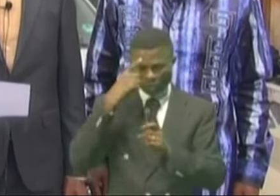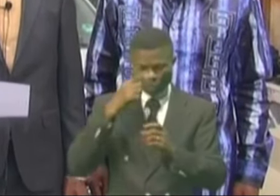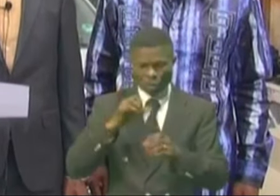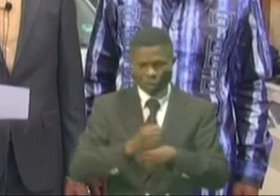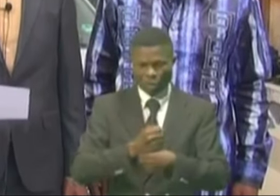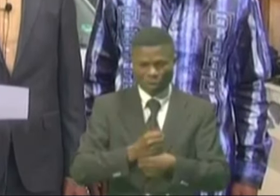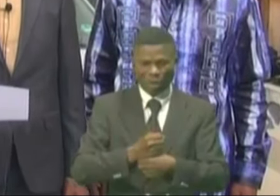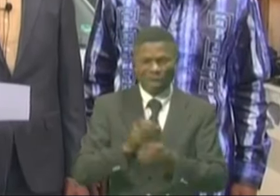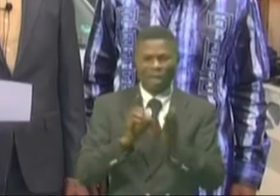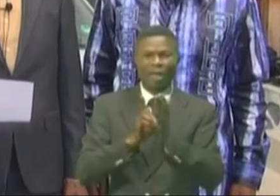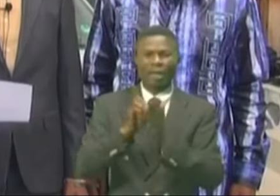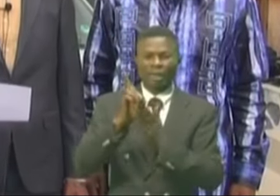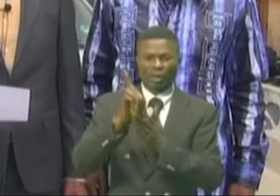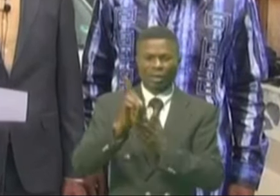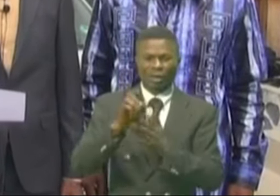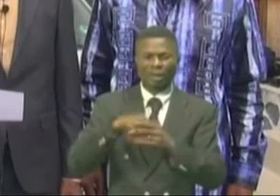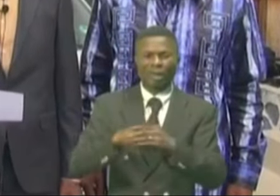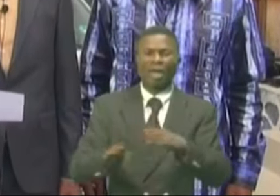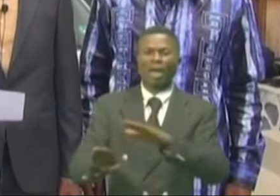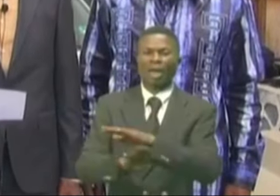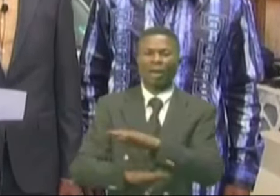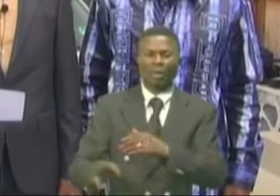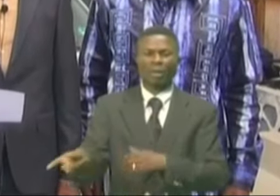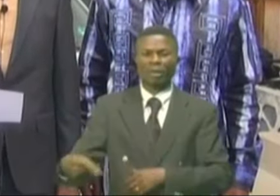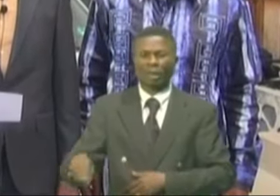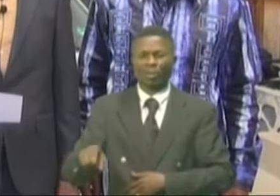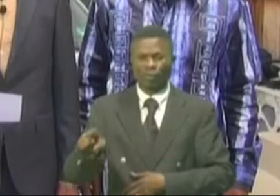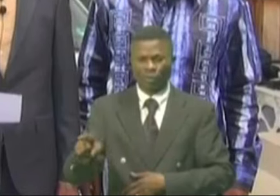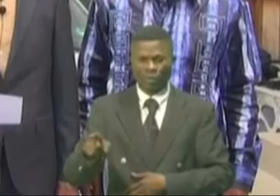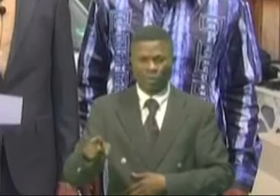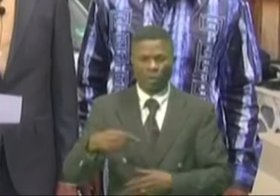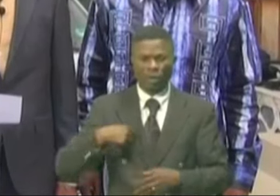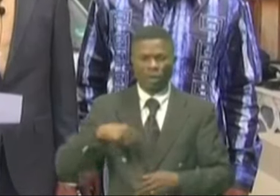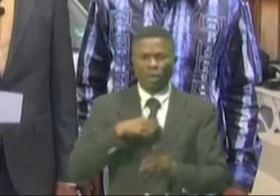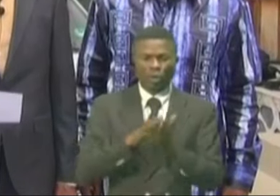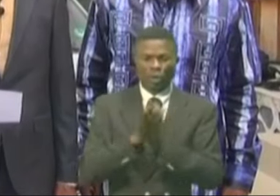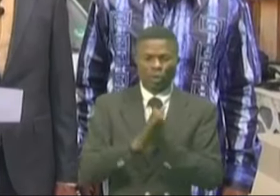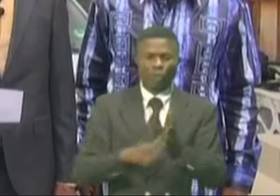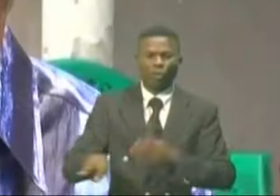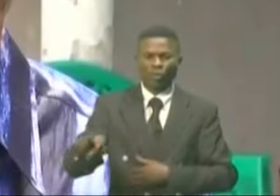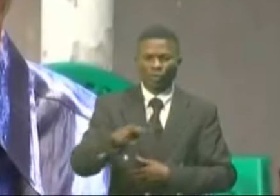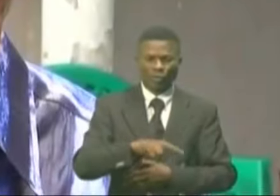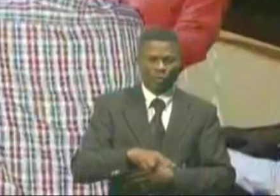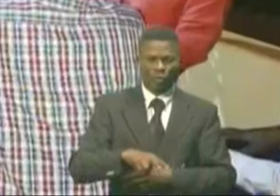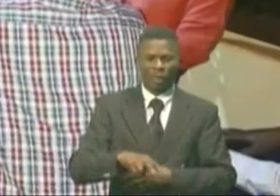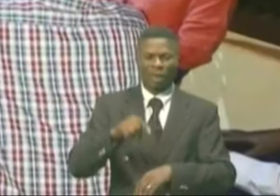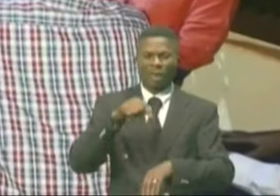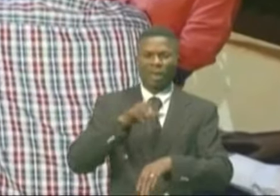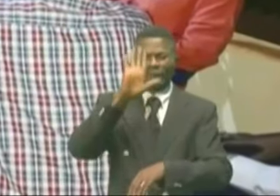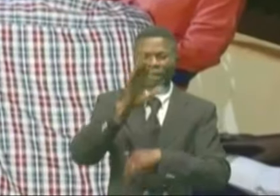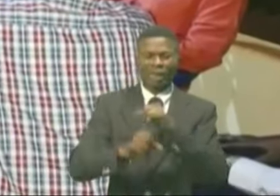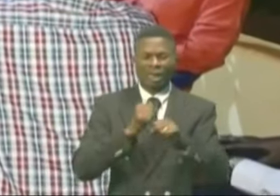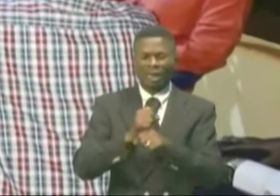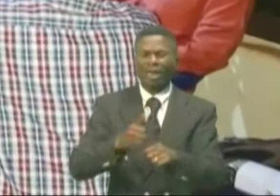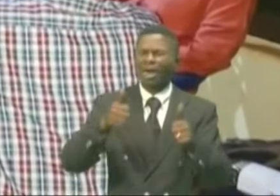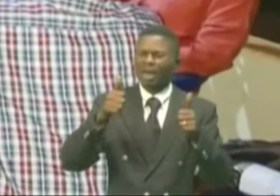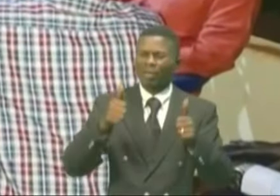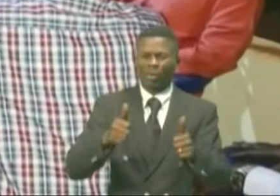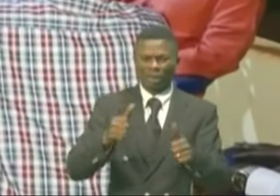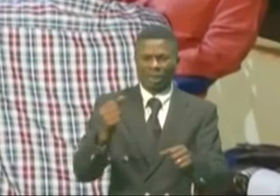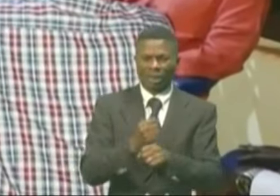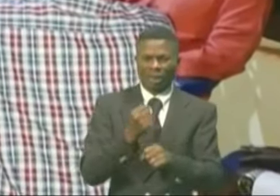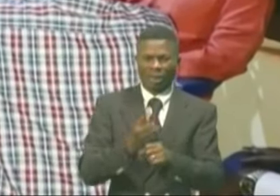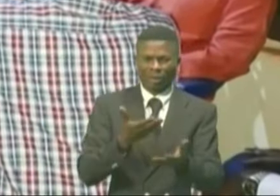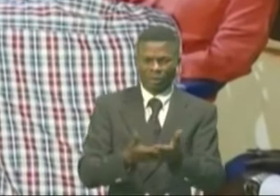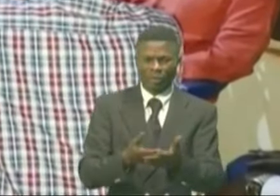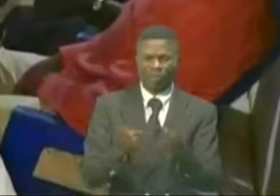le développement à la base. Nous vous souhaitons un futur mandat. Cette rencontre a servi de